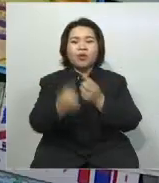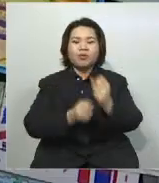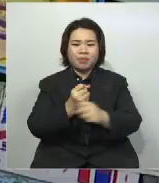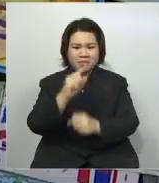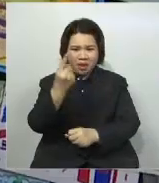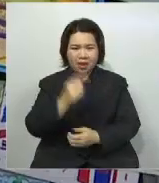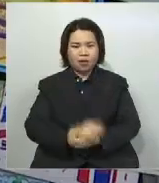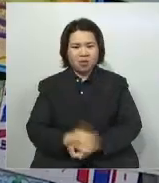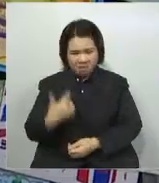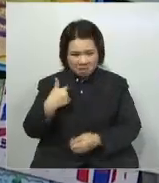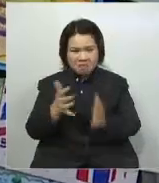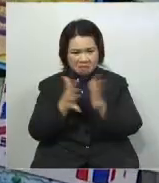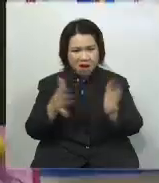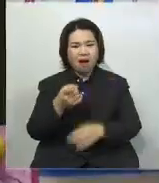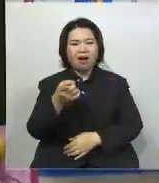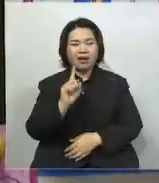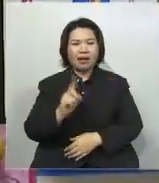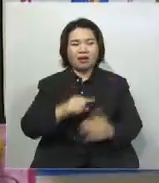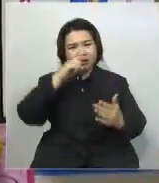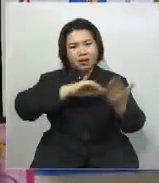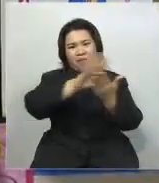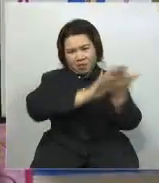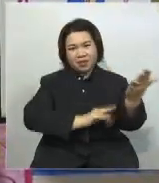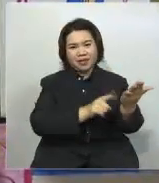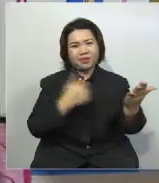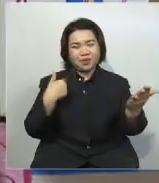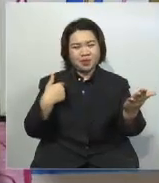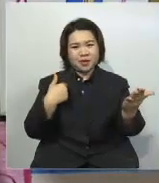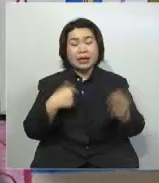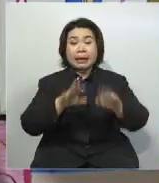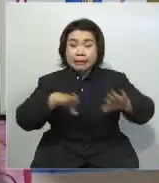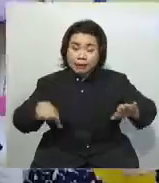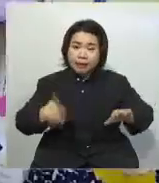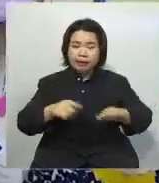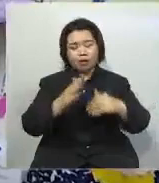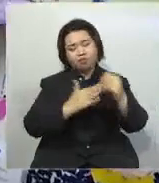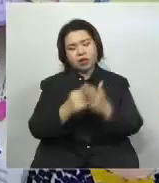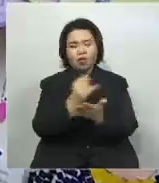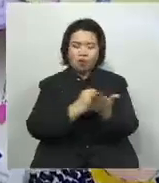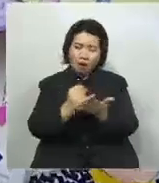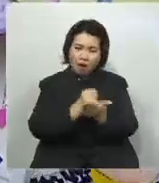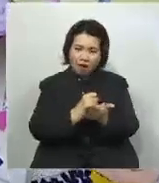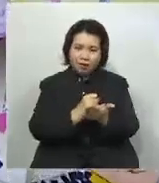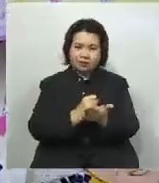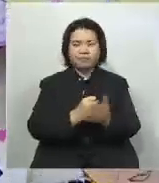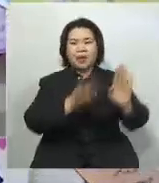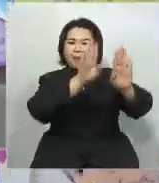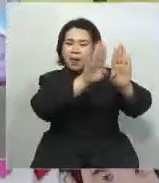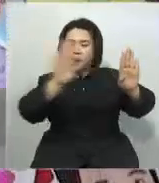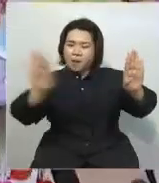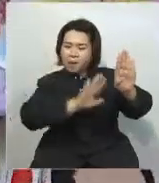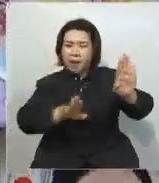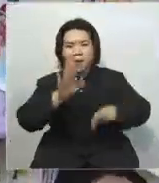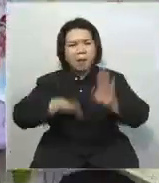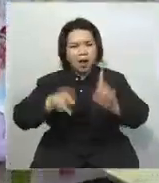ม่นี่ค่ะ นี่เยอะเลยนะ นี่มาจากทั่วประเทศเลยนะคะที่น้องๆหนูๆส่งมาเขาเอามาจัดแสดงเนี่ยกว่าพัน